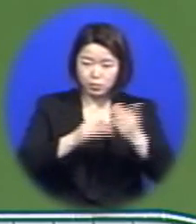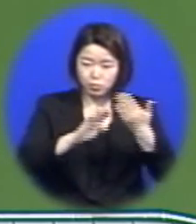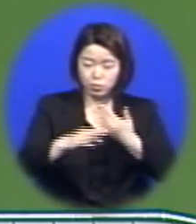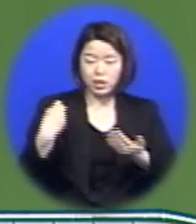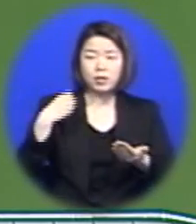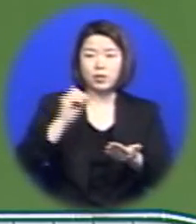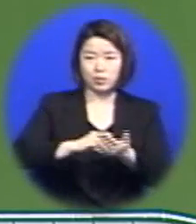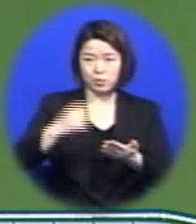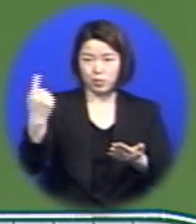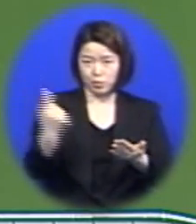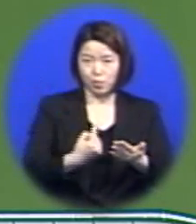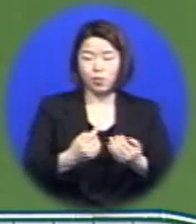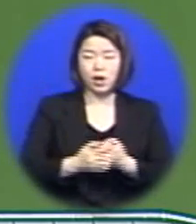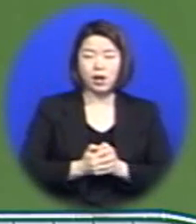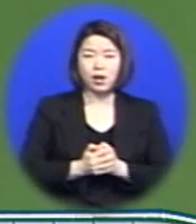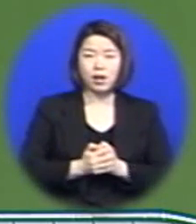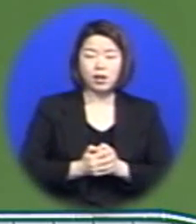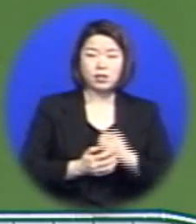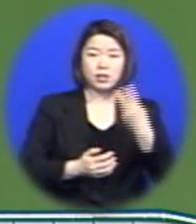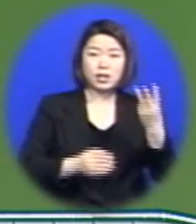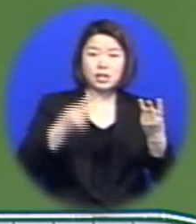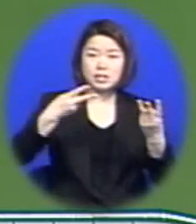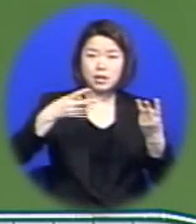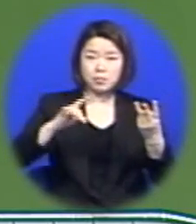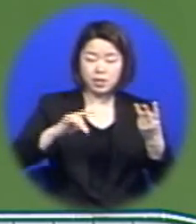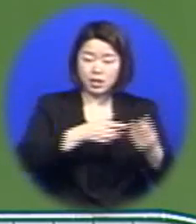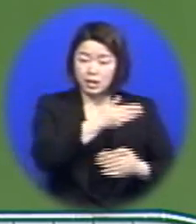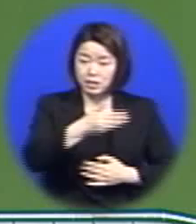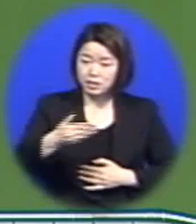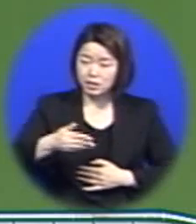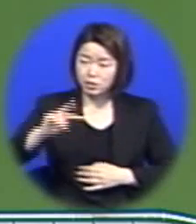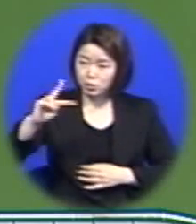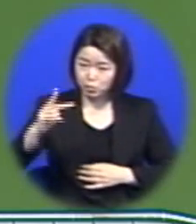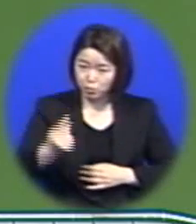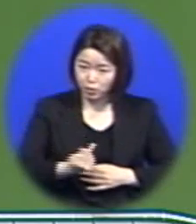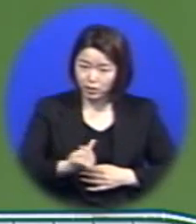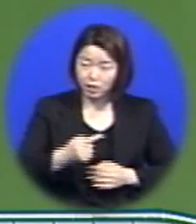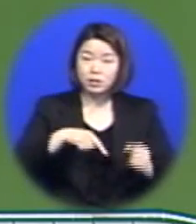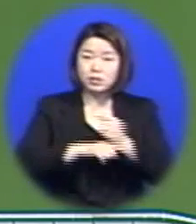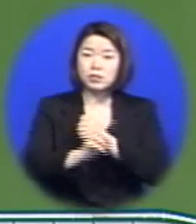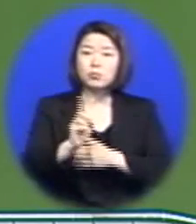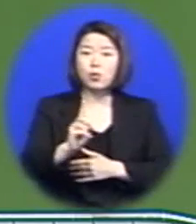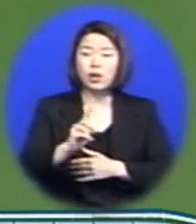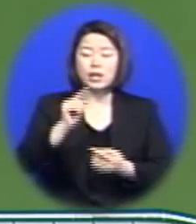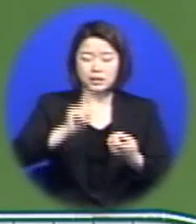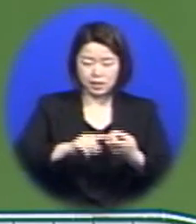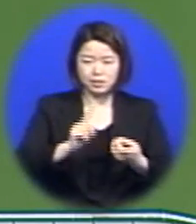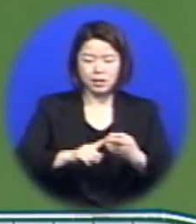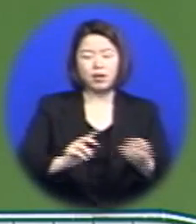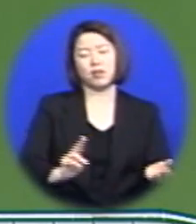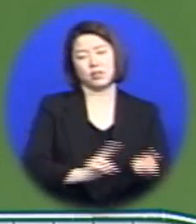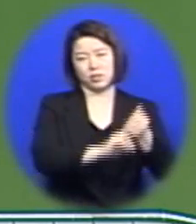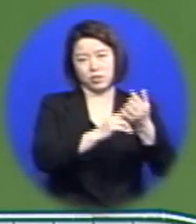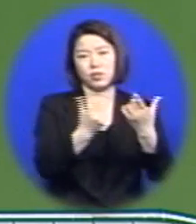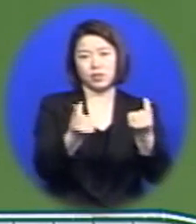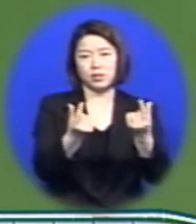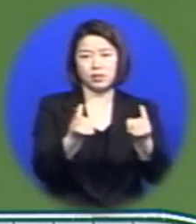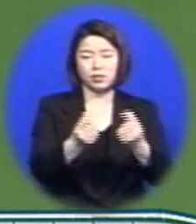돌아옵니다 그런데이 3대가 지나서 돌아왔다는 것은 그 자체가 기적입니다